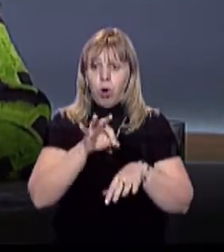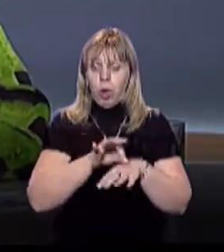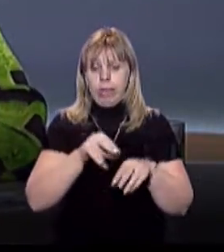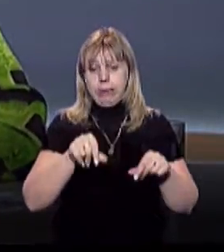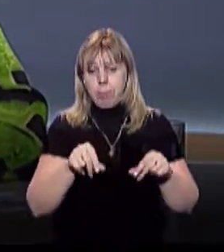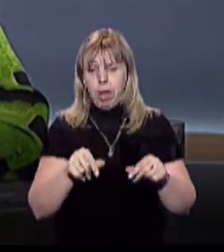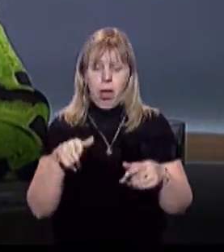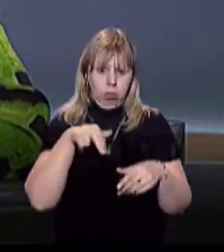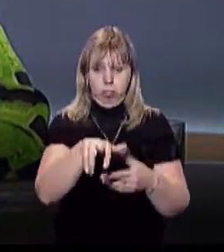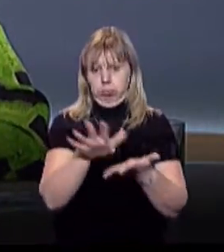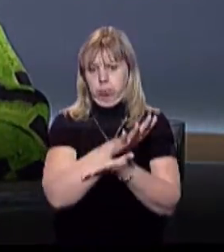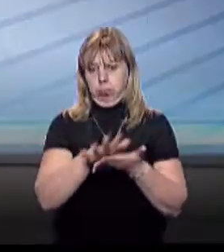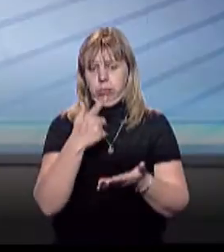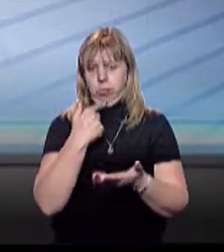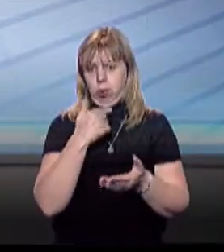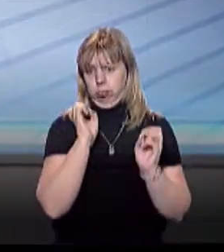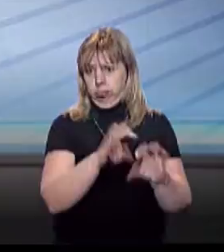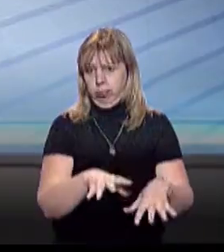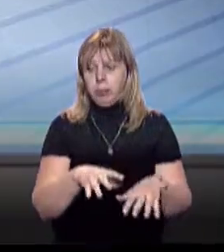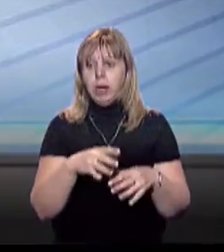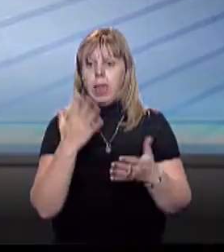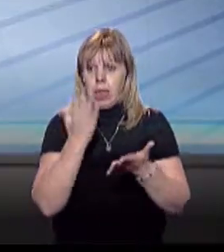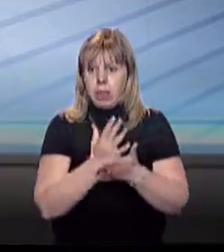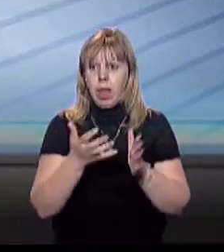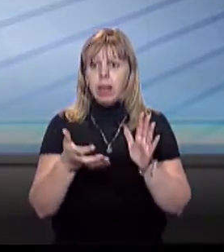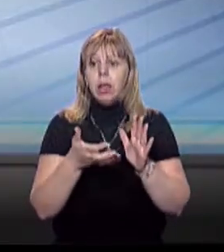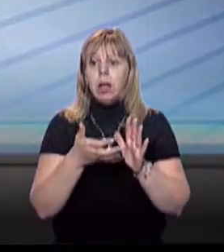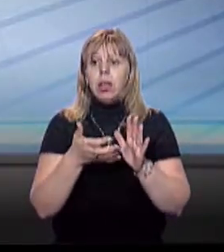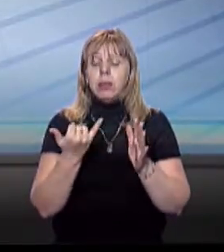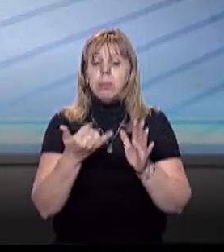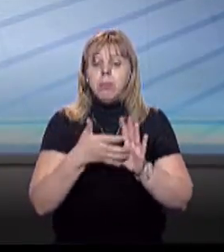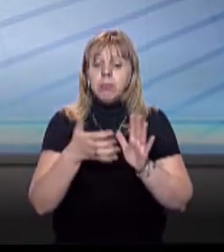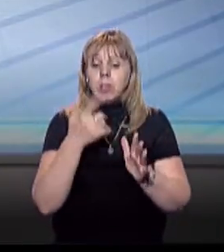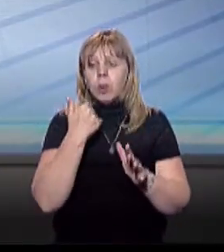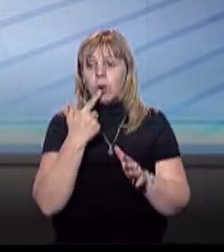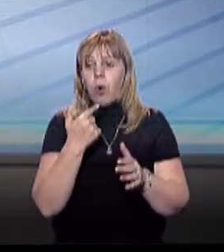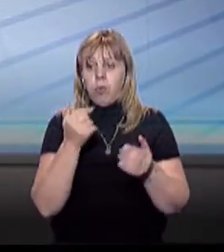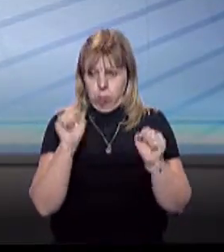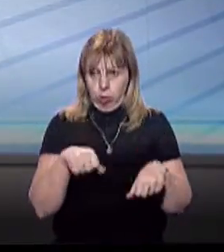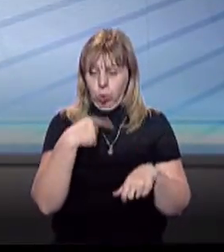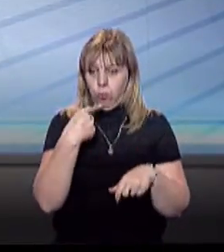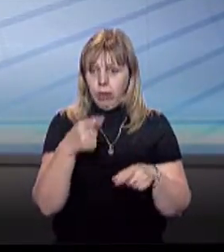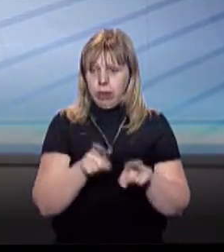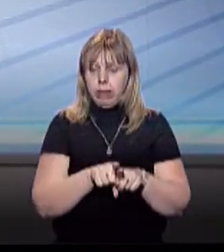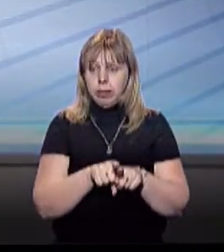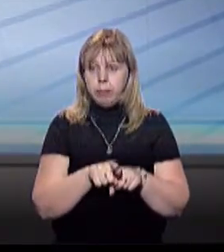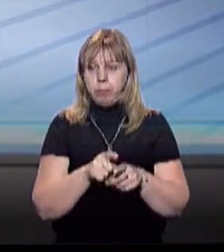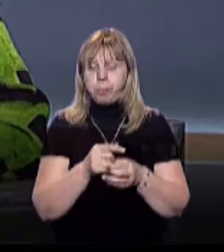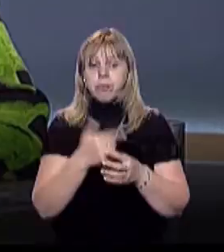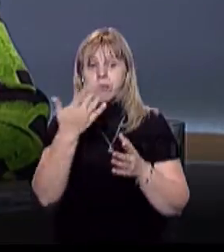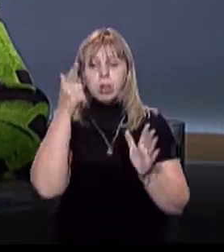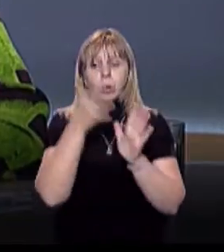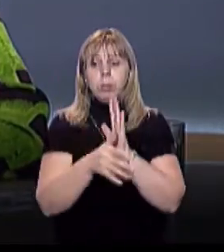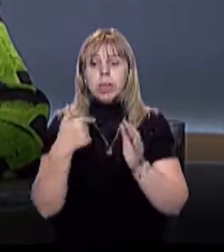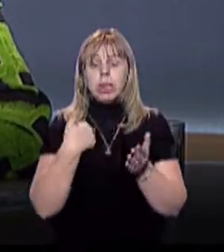землякам, і йдуть безкоштовно здавати кров. Чи є брак донорської крові нині в області? Можемо про це говорити? Ви розумієте,